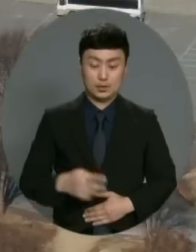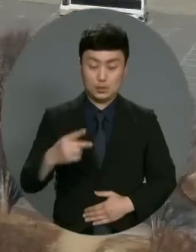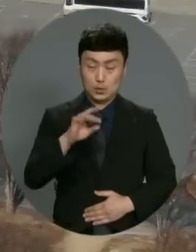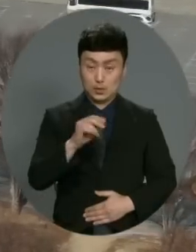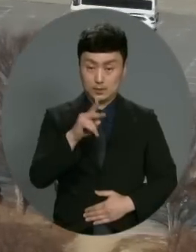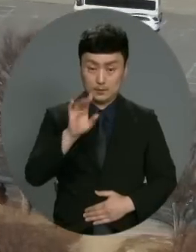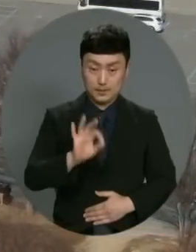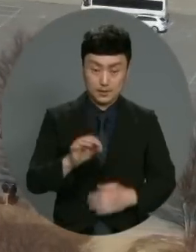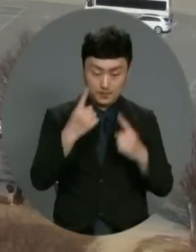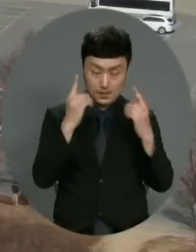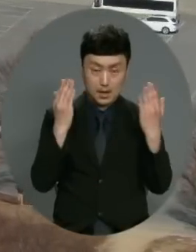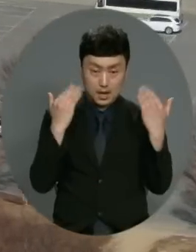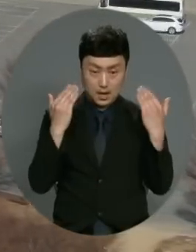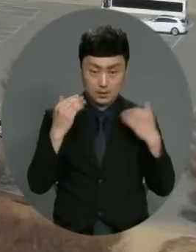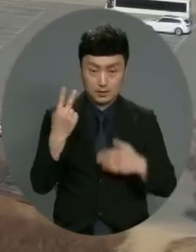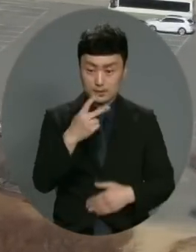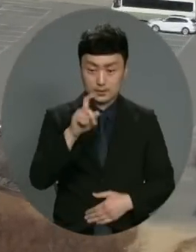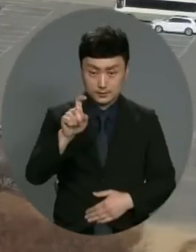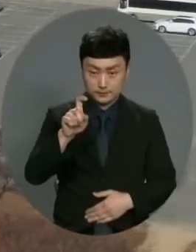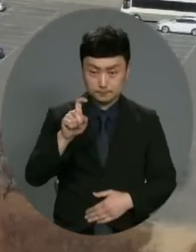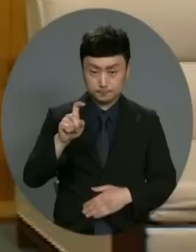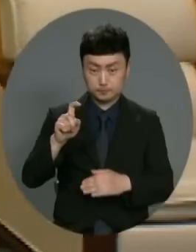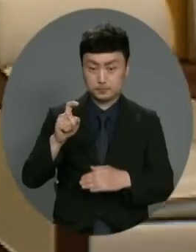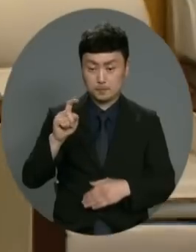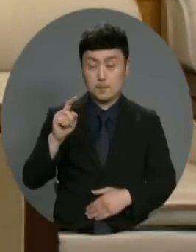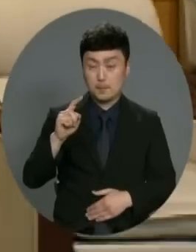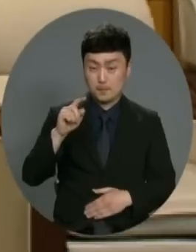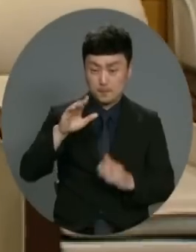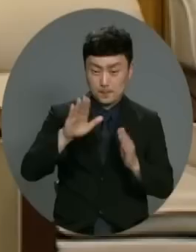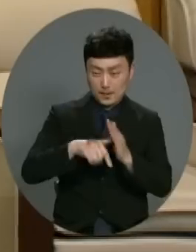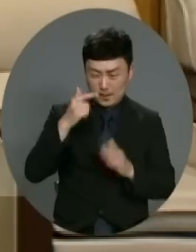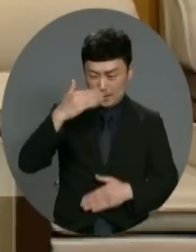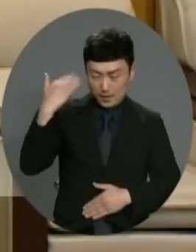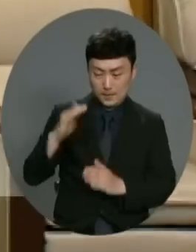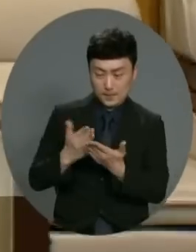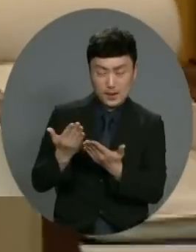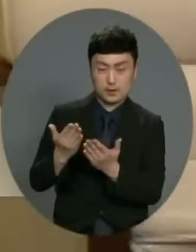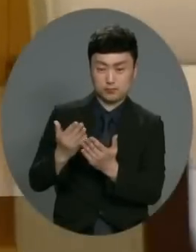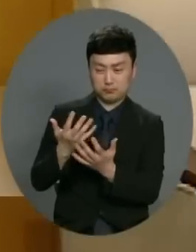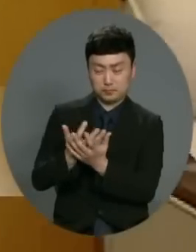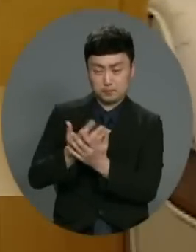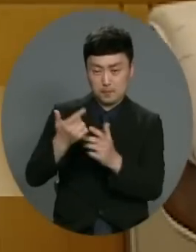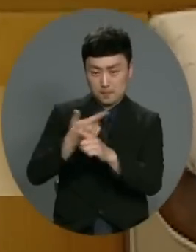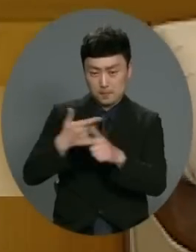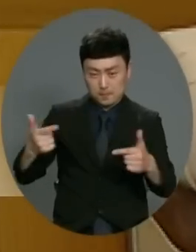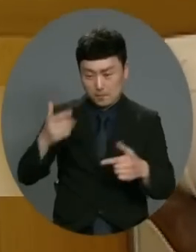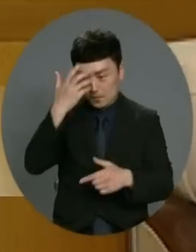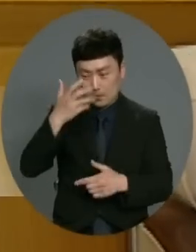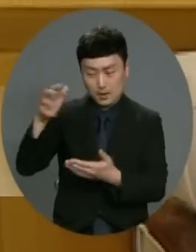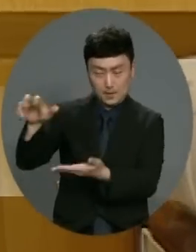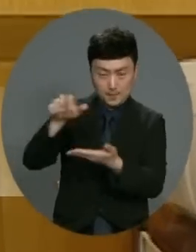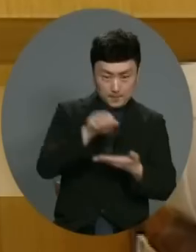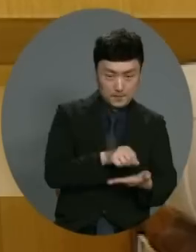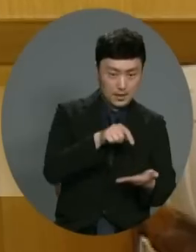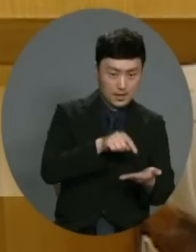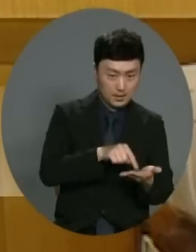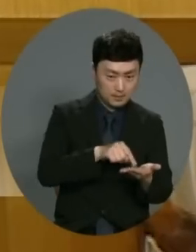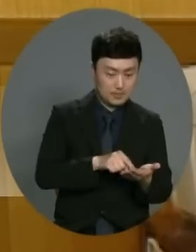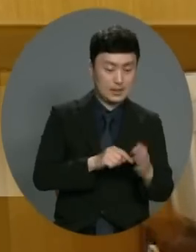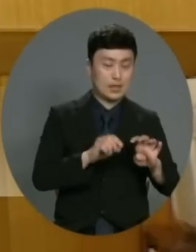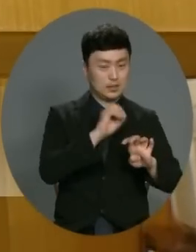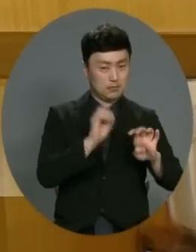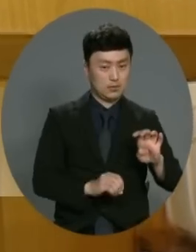동양대학교는 2010년 고무소 등을 기증받았습니다 기증품의 가치 40% 가량되는 3억 천여만 원을